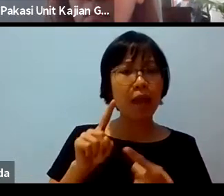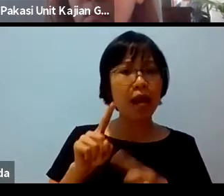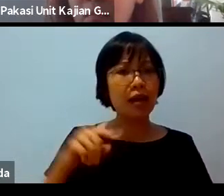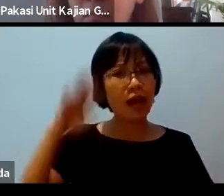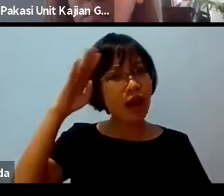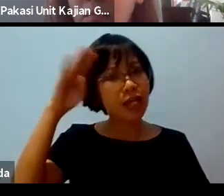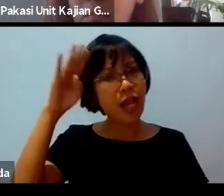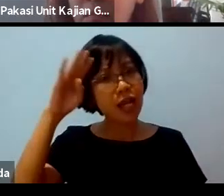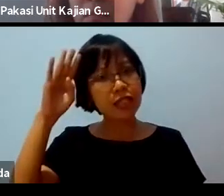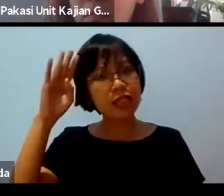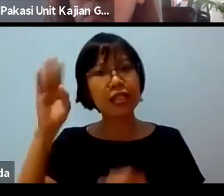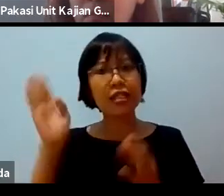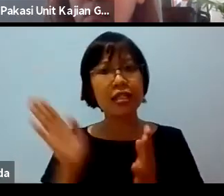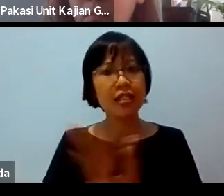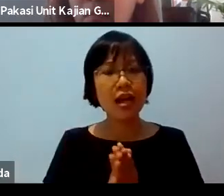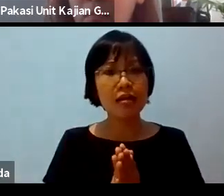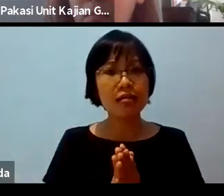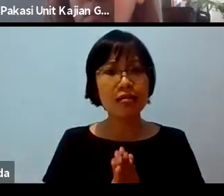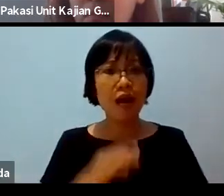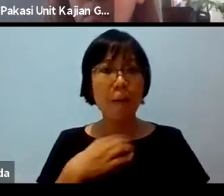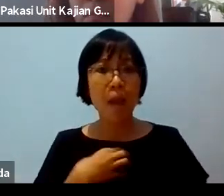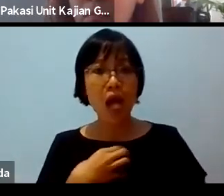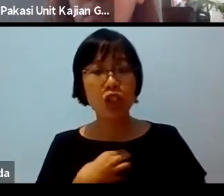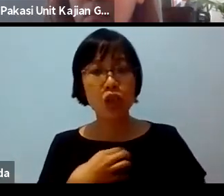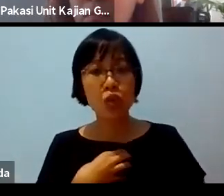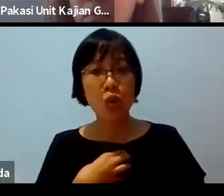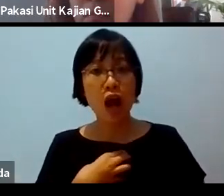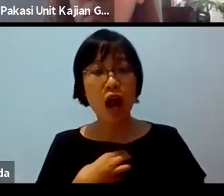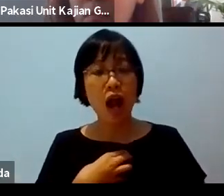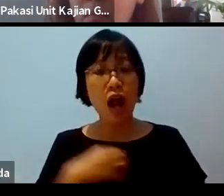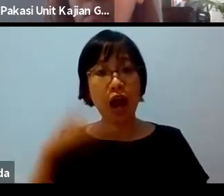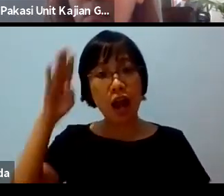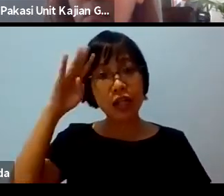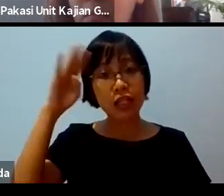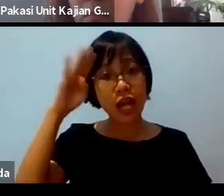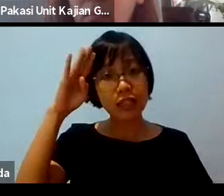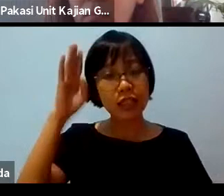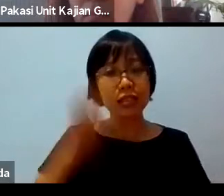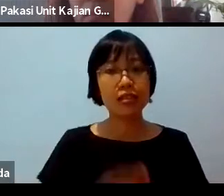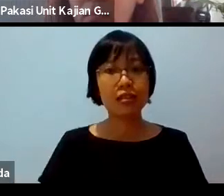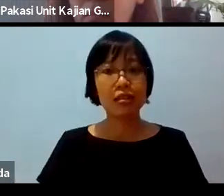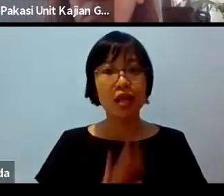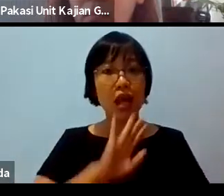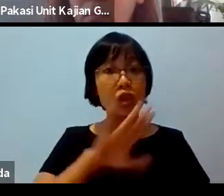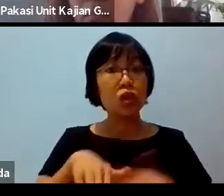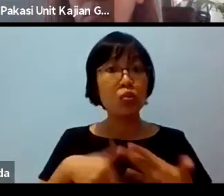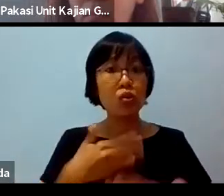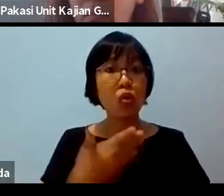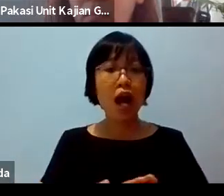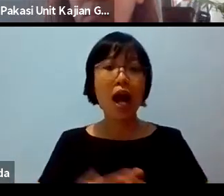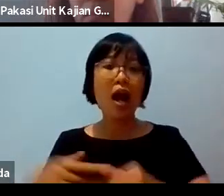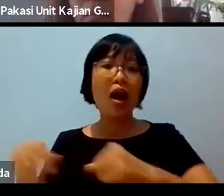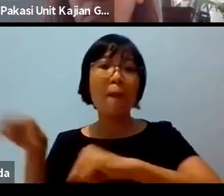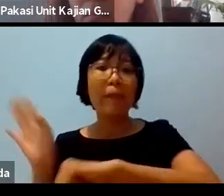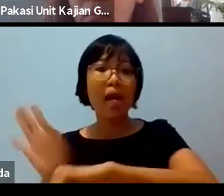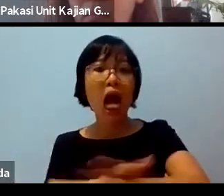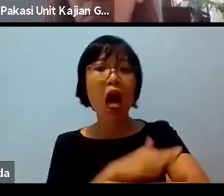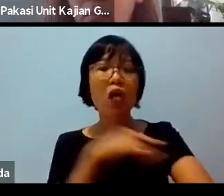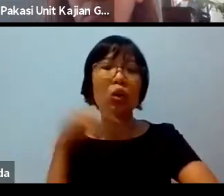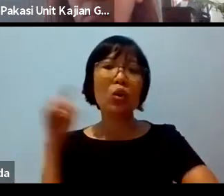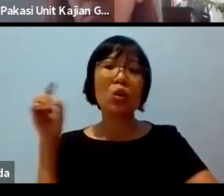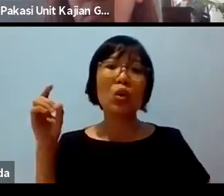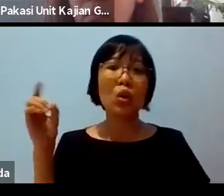lagi memang ini dipengaruhi oleh mindset atau pemahaman tentang seksualitas, pemahaman tentang